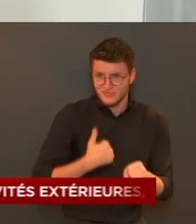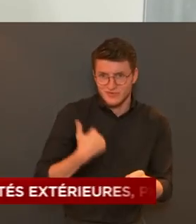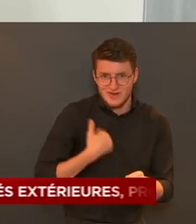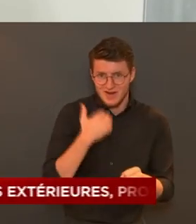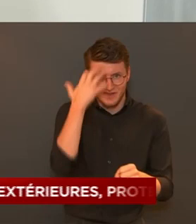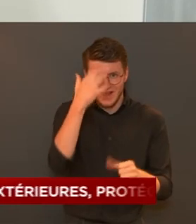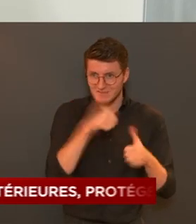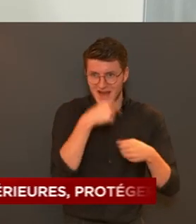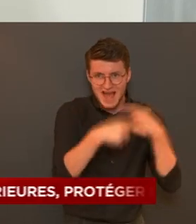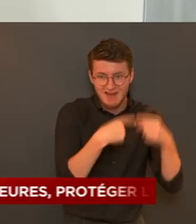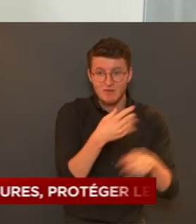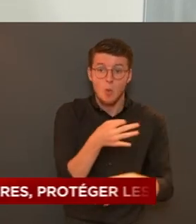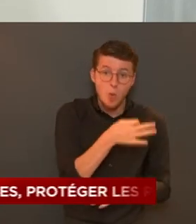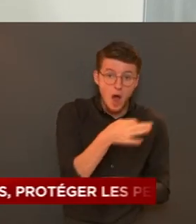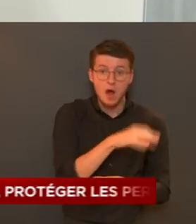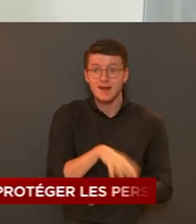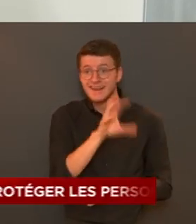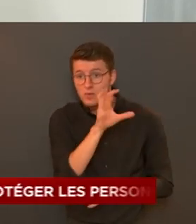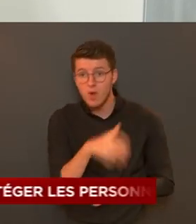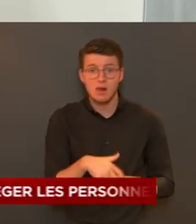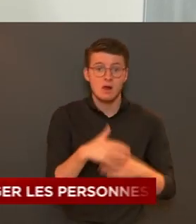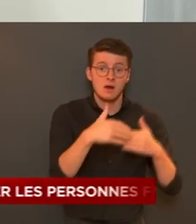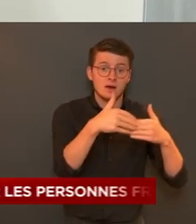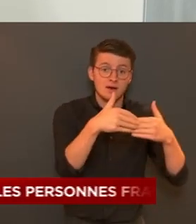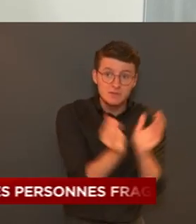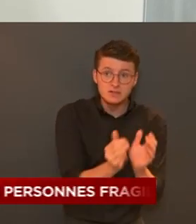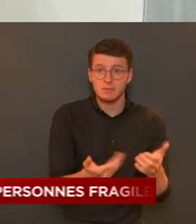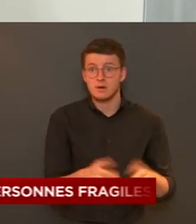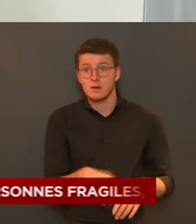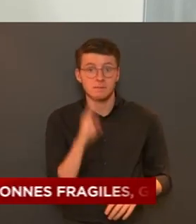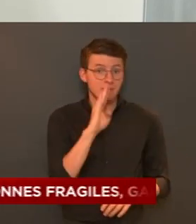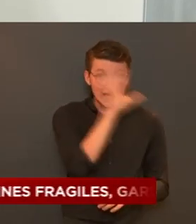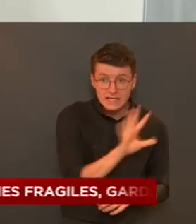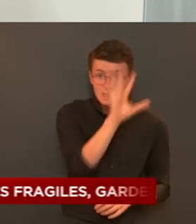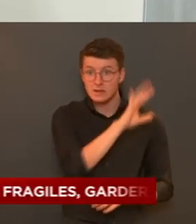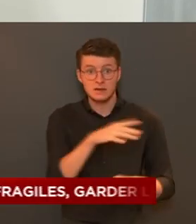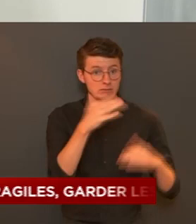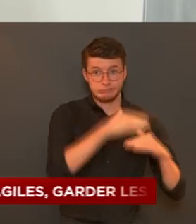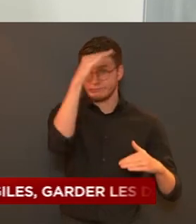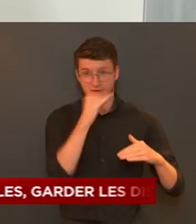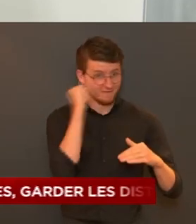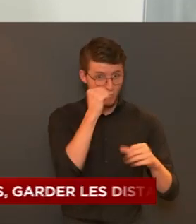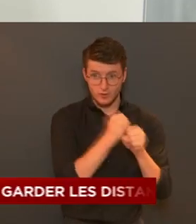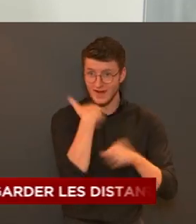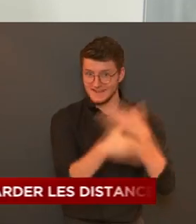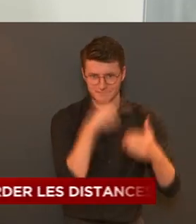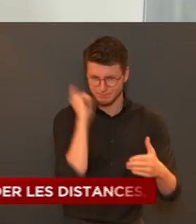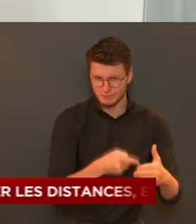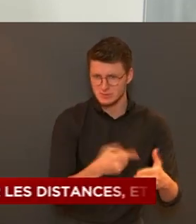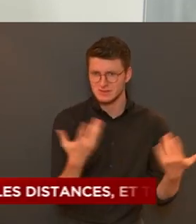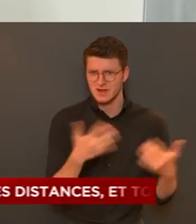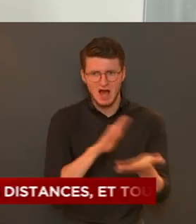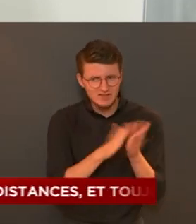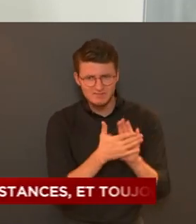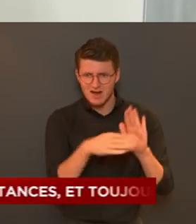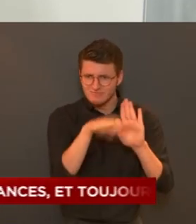et ce, au niveau local, régional, communautaire et national. Nous devons tenter d'améliorer